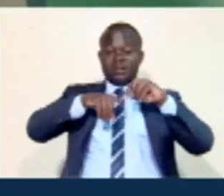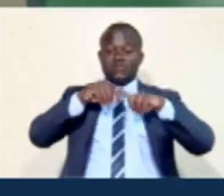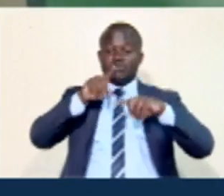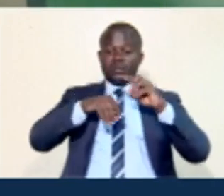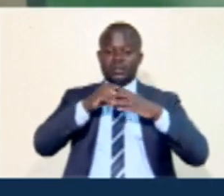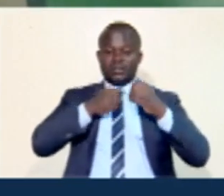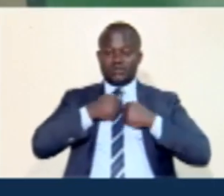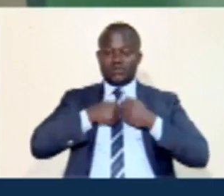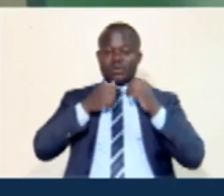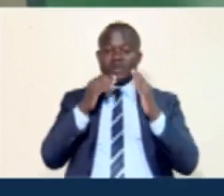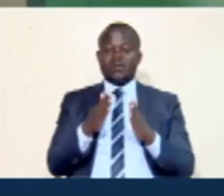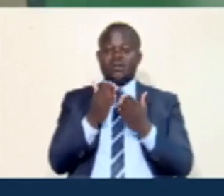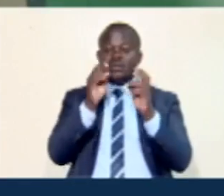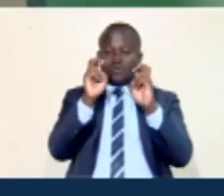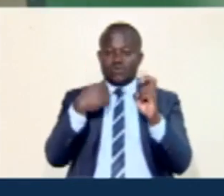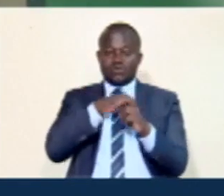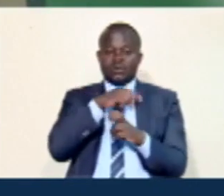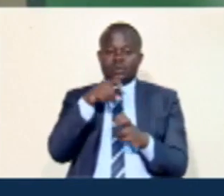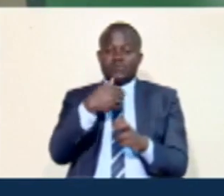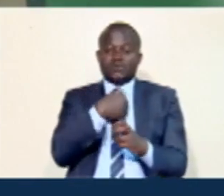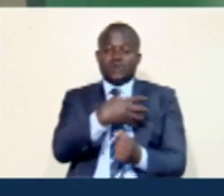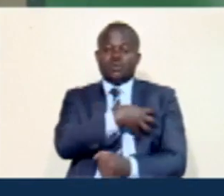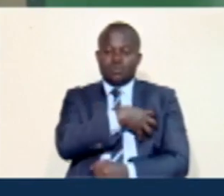Rwanda ni uko tugira ubukungu